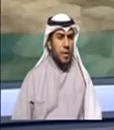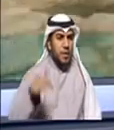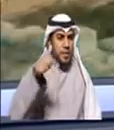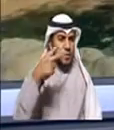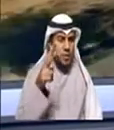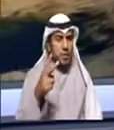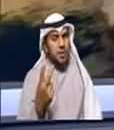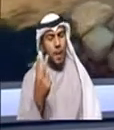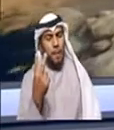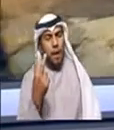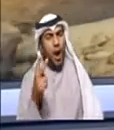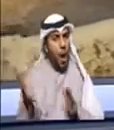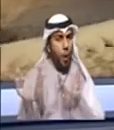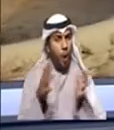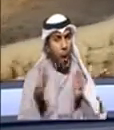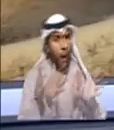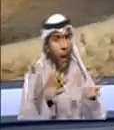في سرعتها بين الاجواء